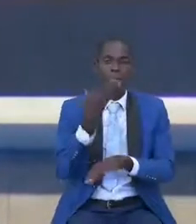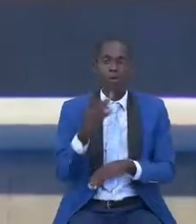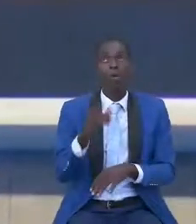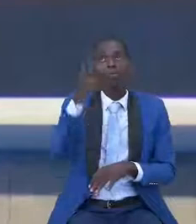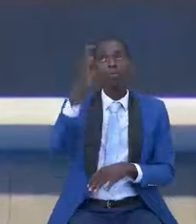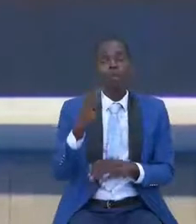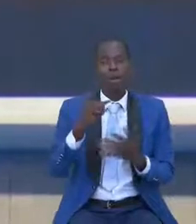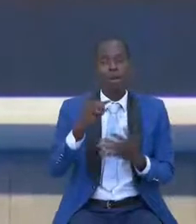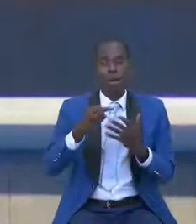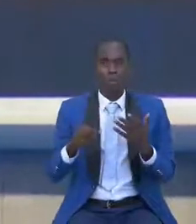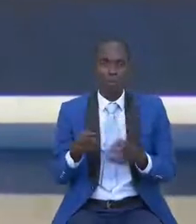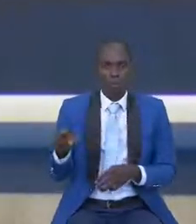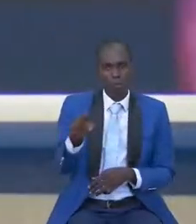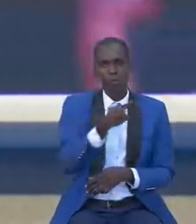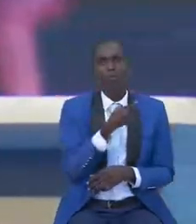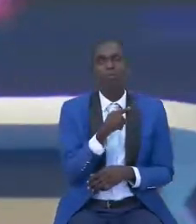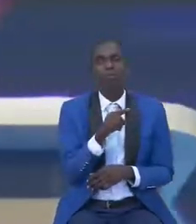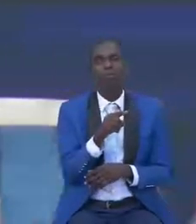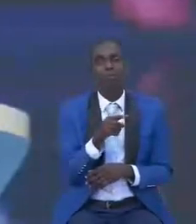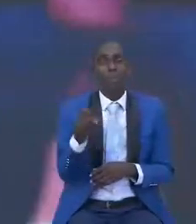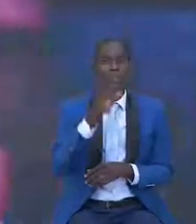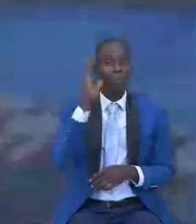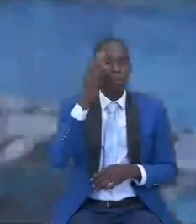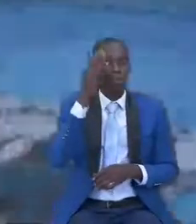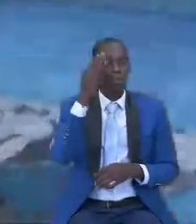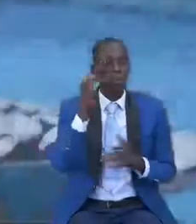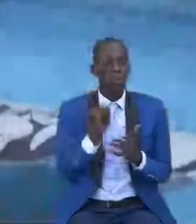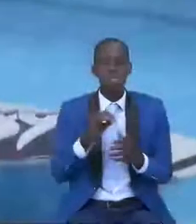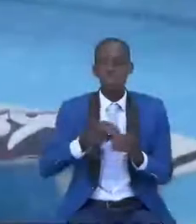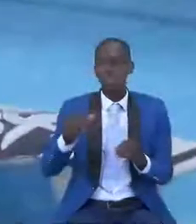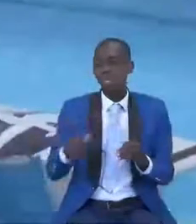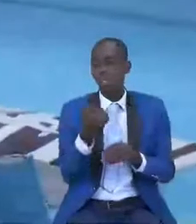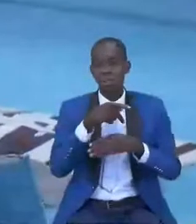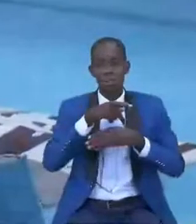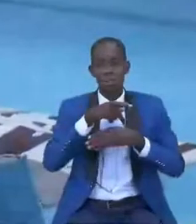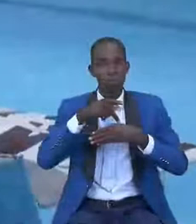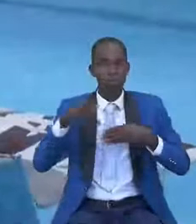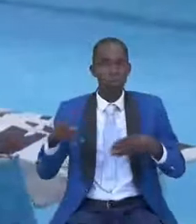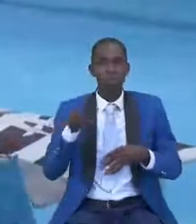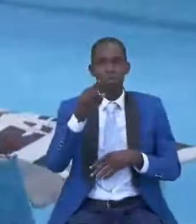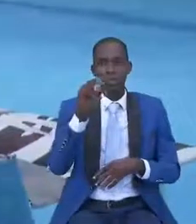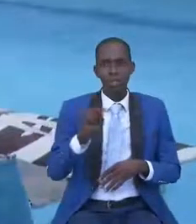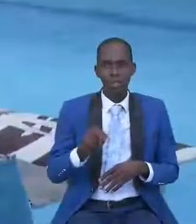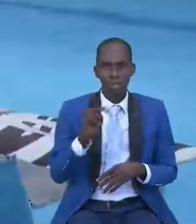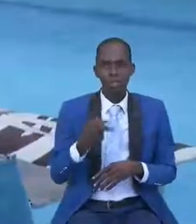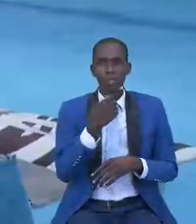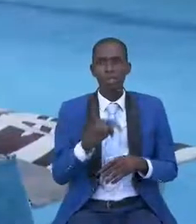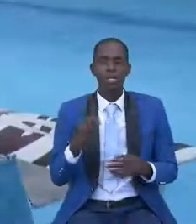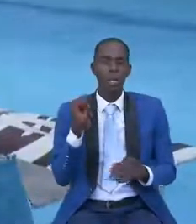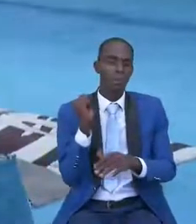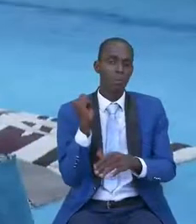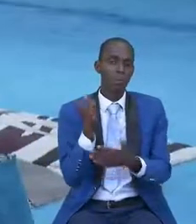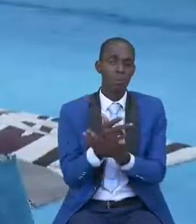Cet homme à qui Dieu a rendu témoignage devant vous, vous saurez, vous n'avez pas besoin